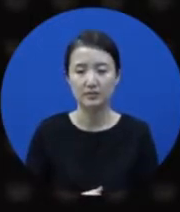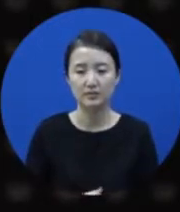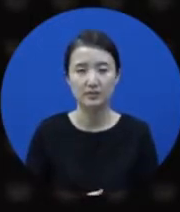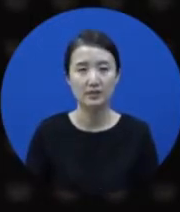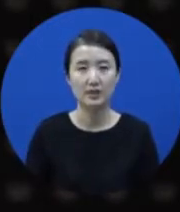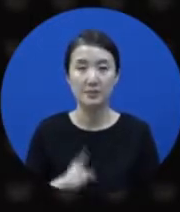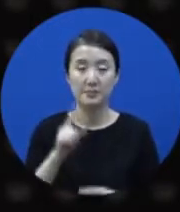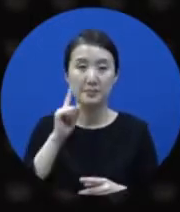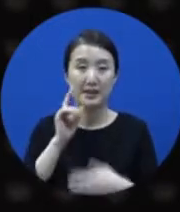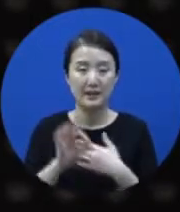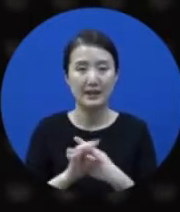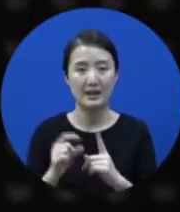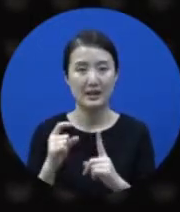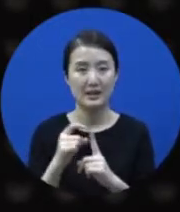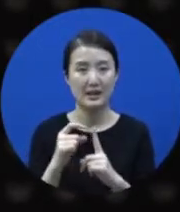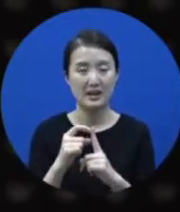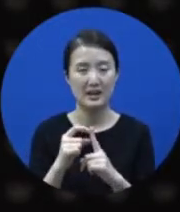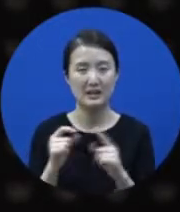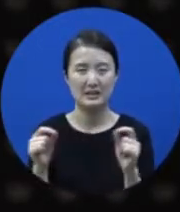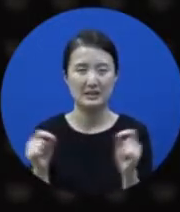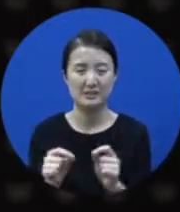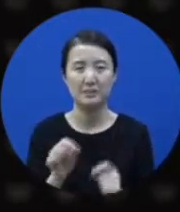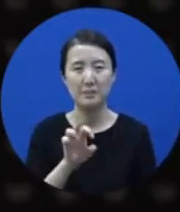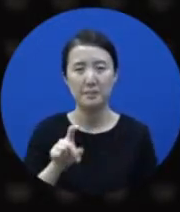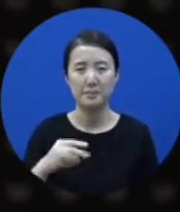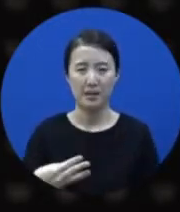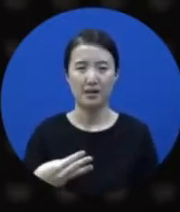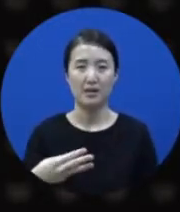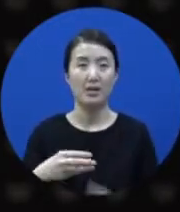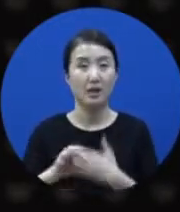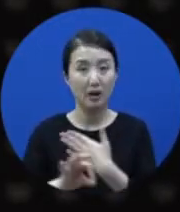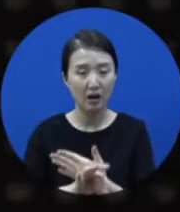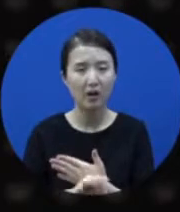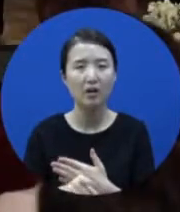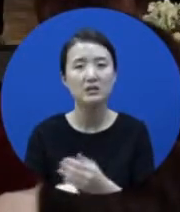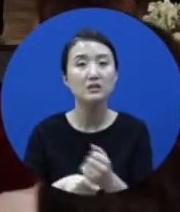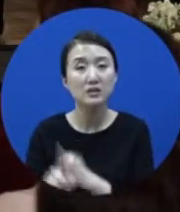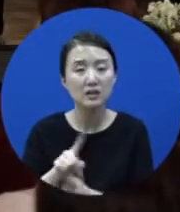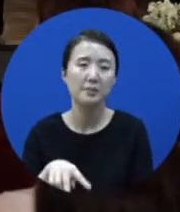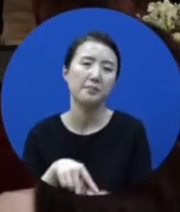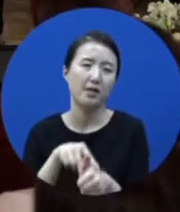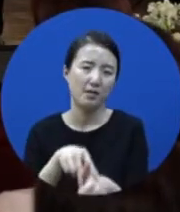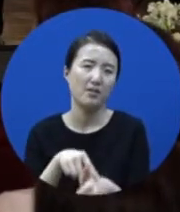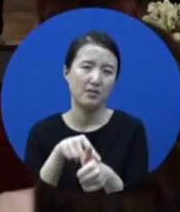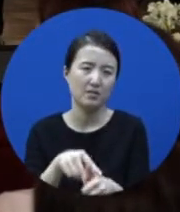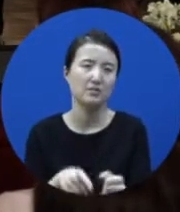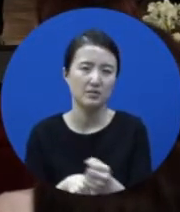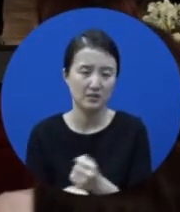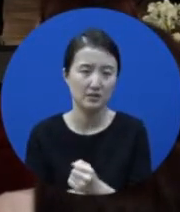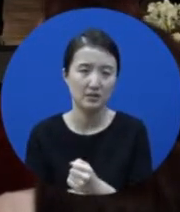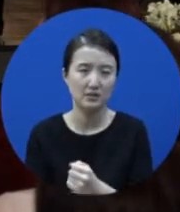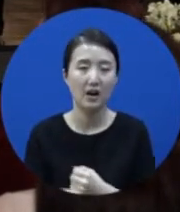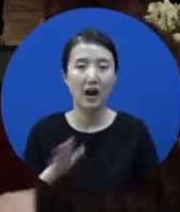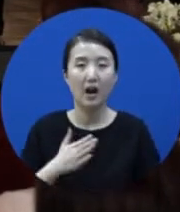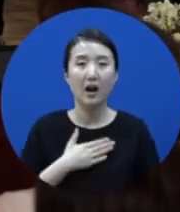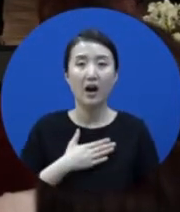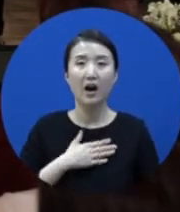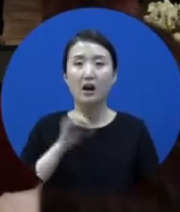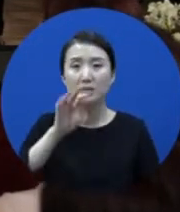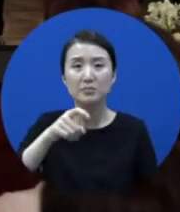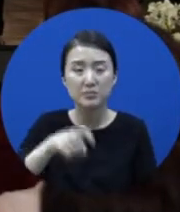훌륭한 말, 호스, 예, 말이 무기가 될 수도 있죠. 그런데 제가 하고 싶은 이야기는 훌륭한